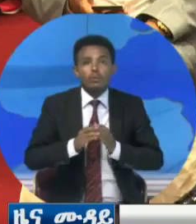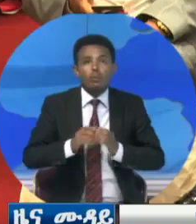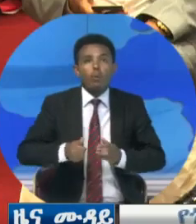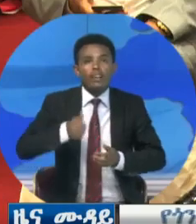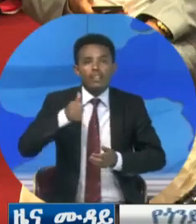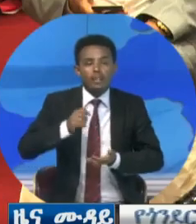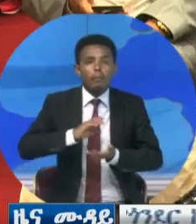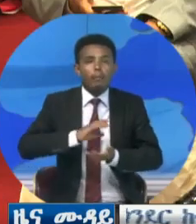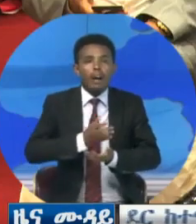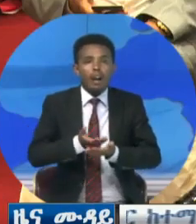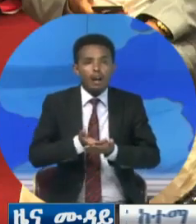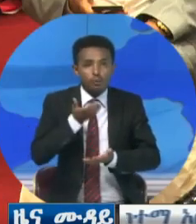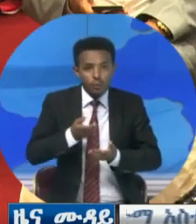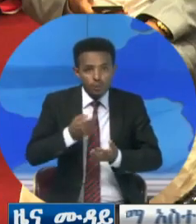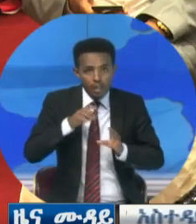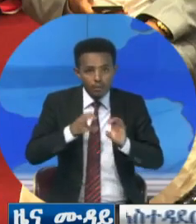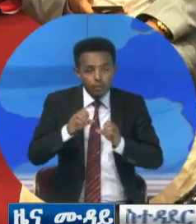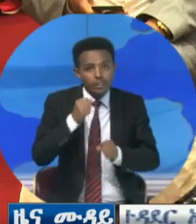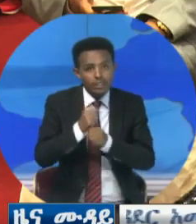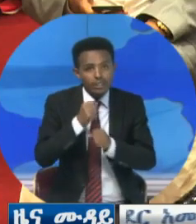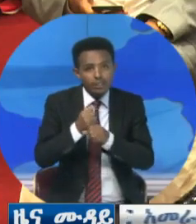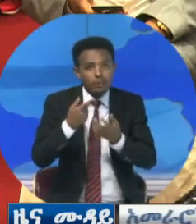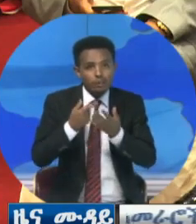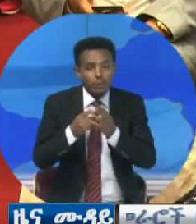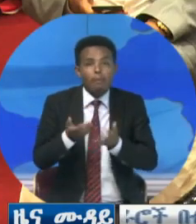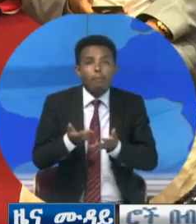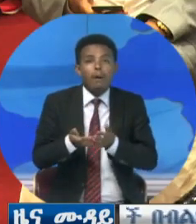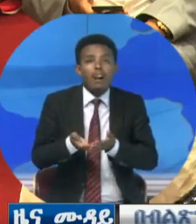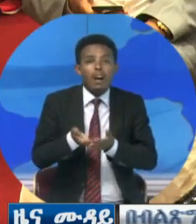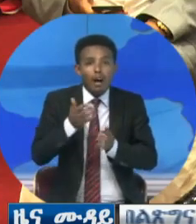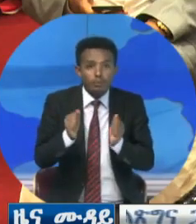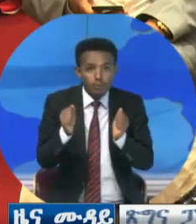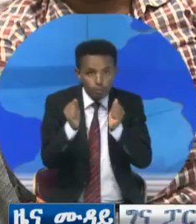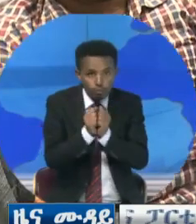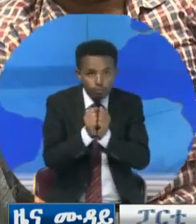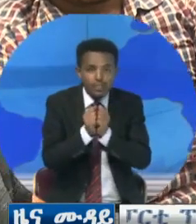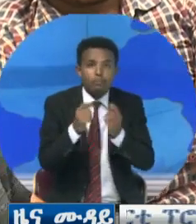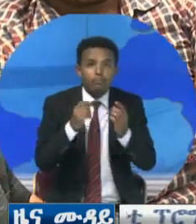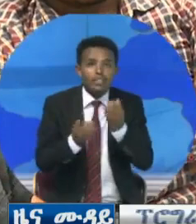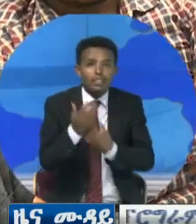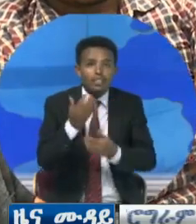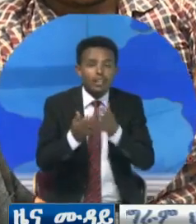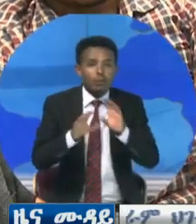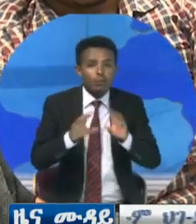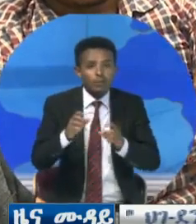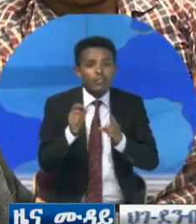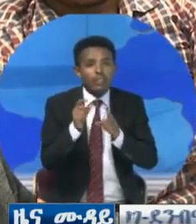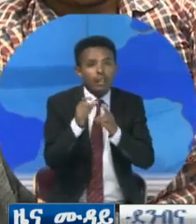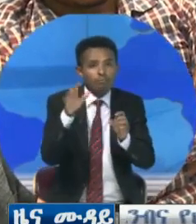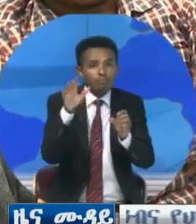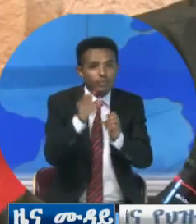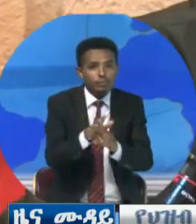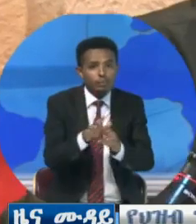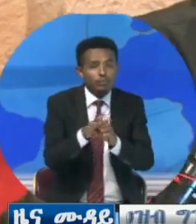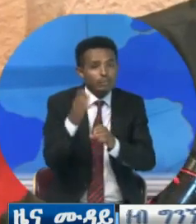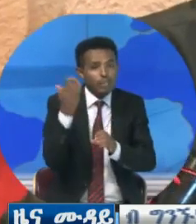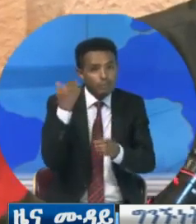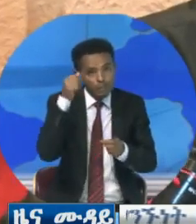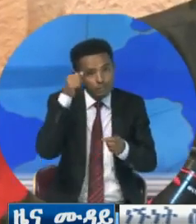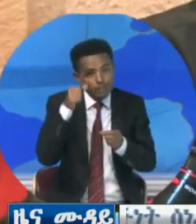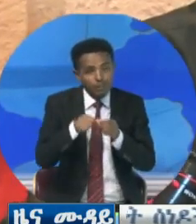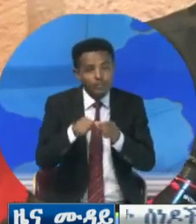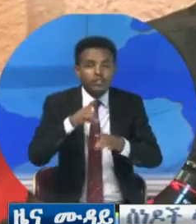ነው። ከባለሀብቶች ጋር የዳስ ትምህርት ቤቶቹን ለመቀየር ምክክር አድርጎ በነበረበት ወቅት ባለሀብቶቹ ቃል መግባታቸው የሚታወስ ነው።